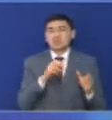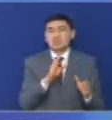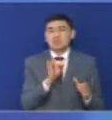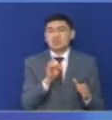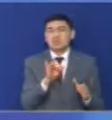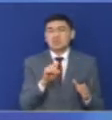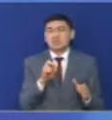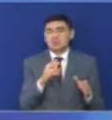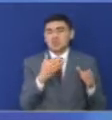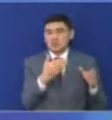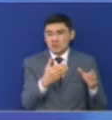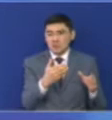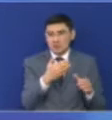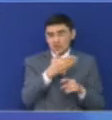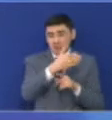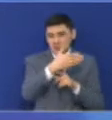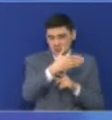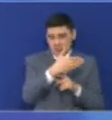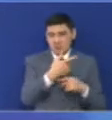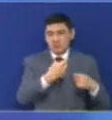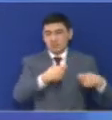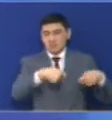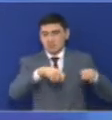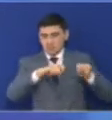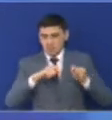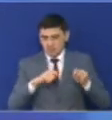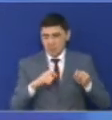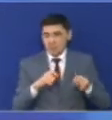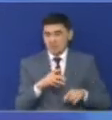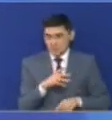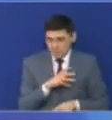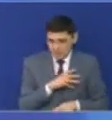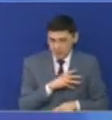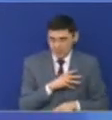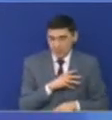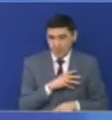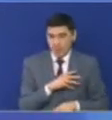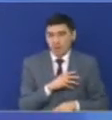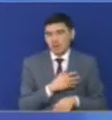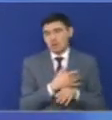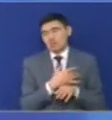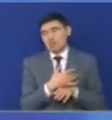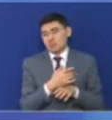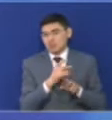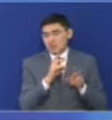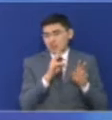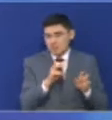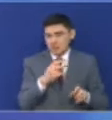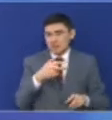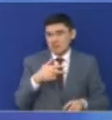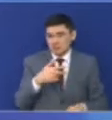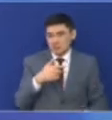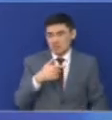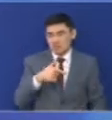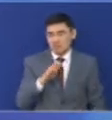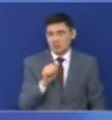которая впоследствии за проявленный героизм и стойкость на полях сражений была переименована в 30-ю гвардейскую стрелковую краснознаменную рижскую